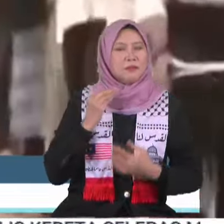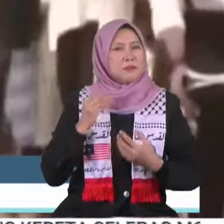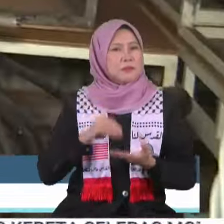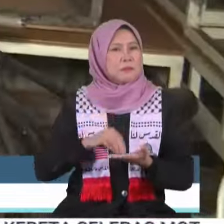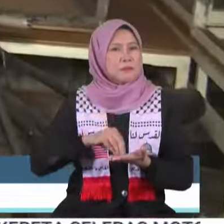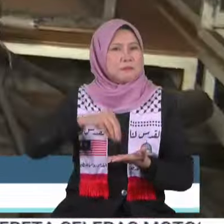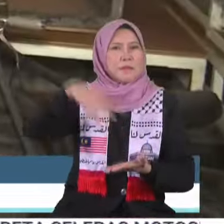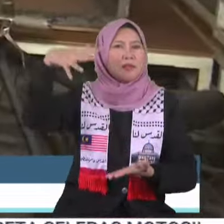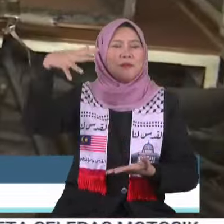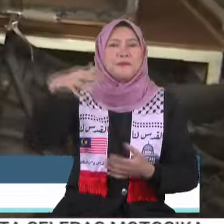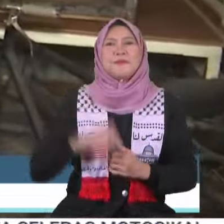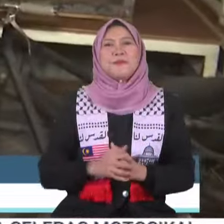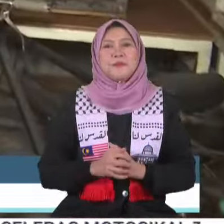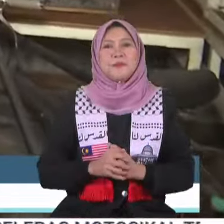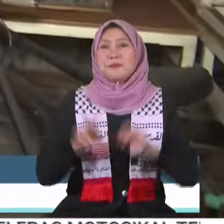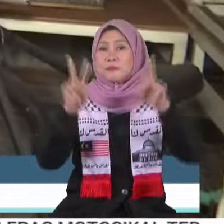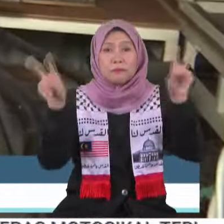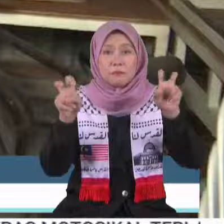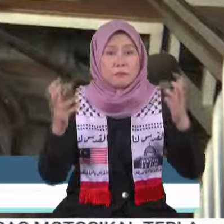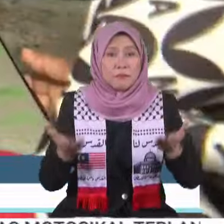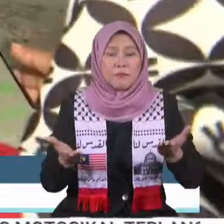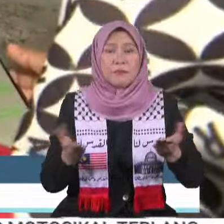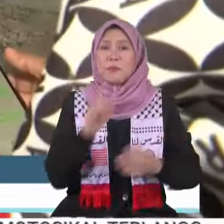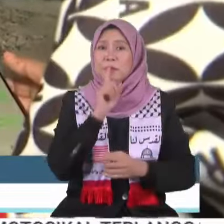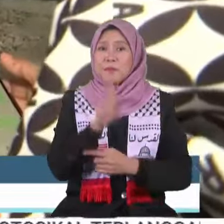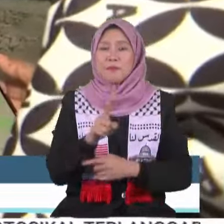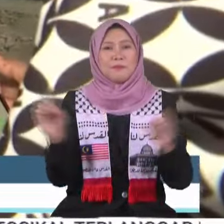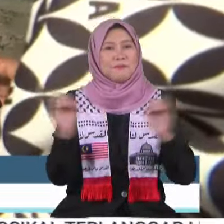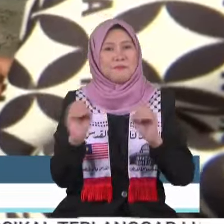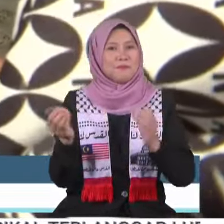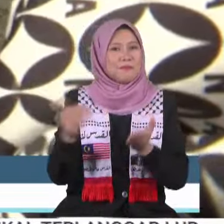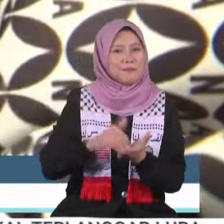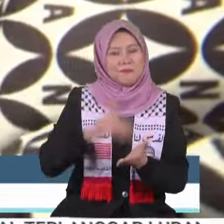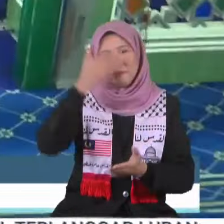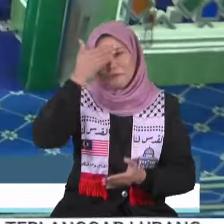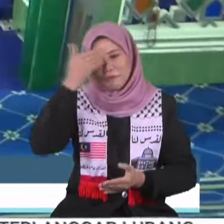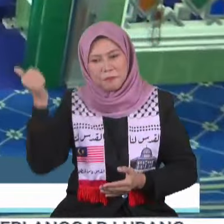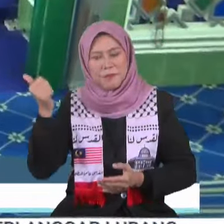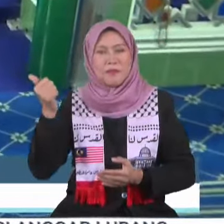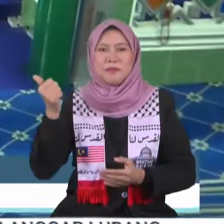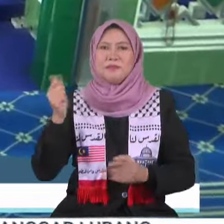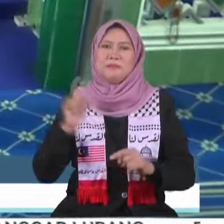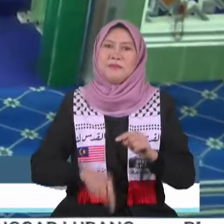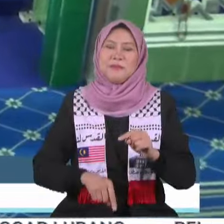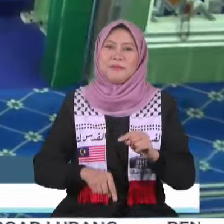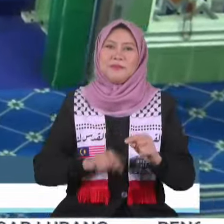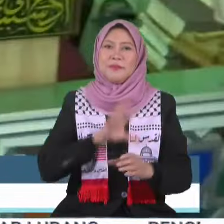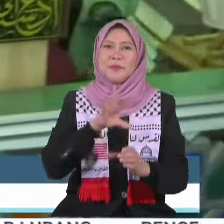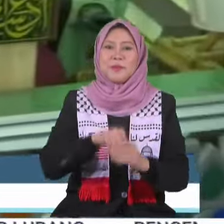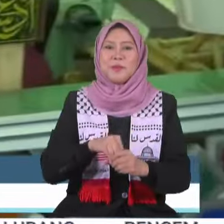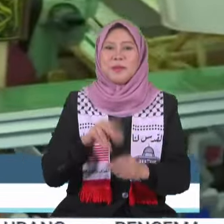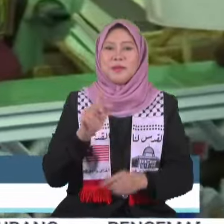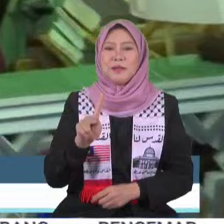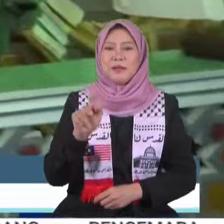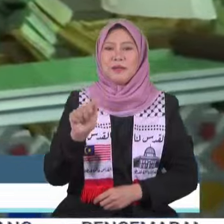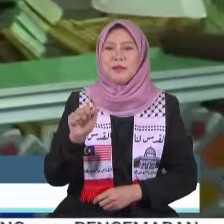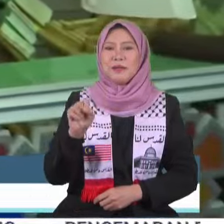bermakna. Tarikh keramat itu sememangnya tidak akan dilupakan termasuk buat Muhammad Kasim